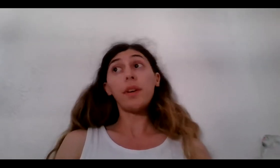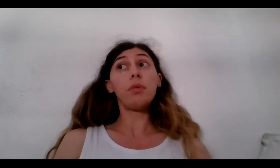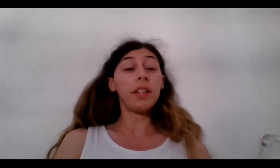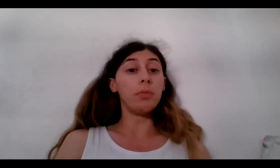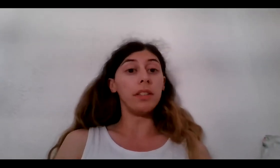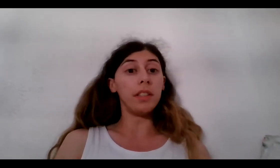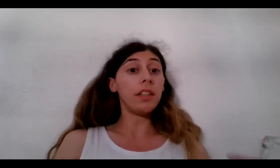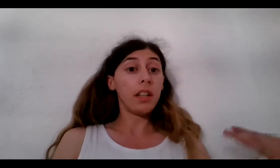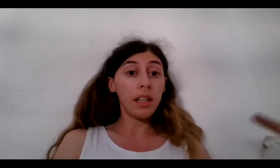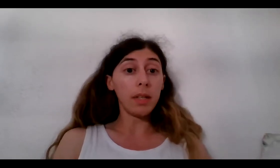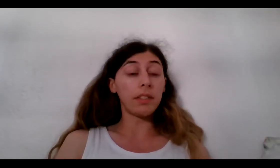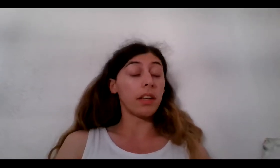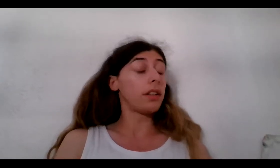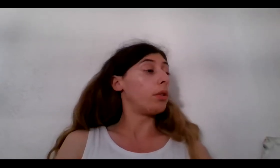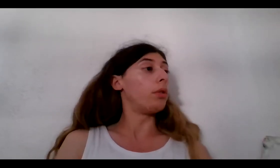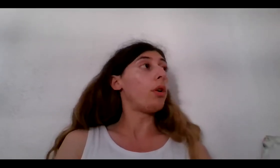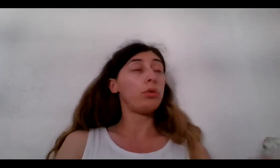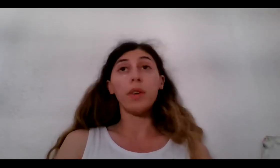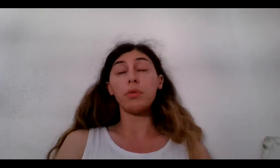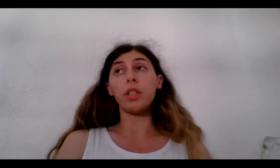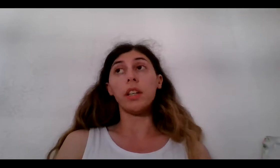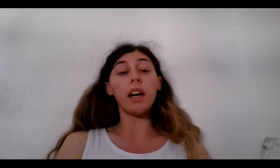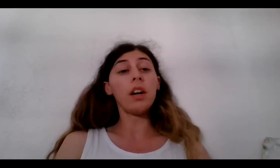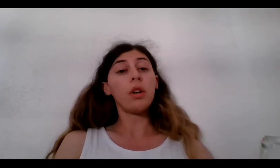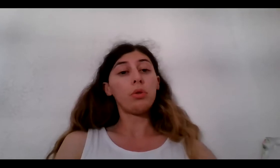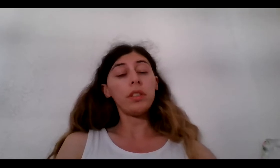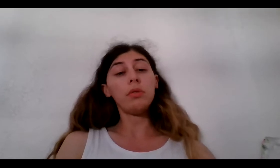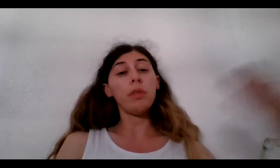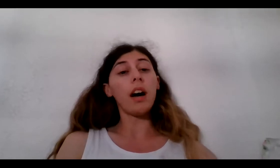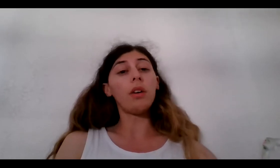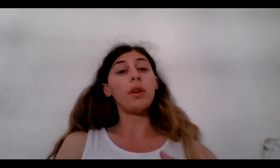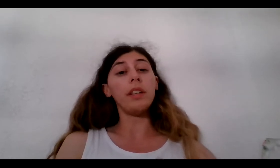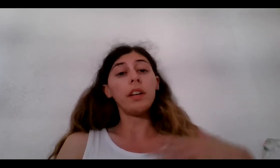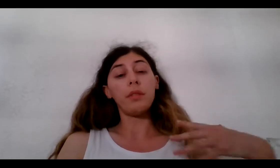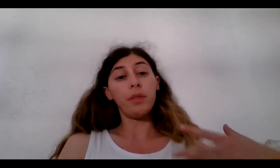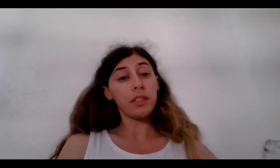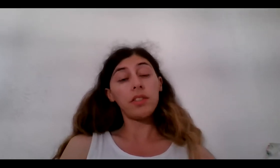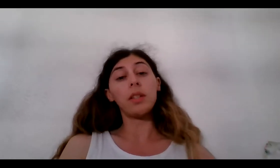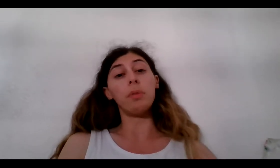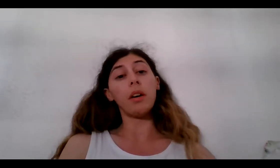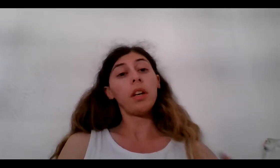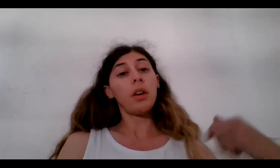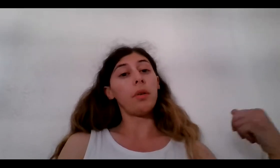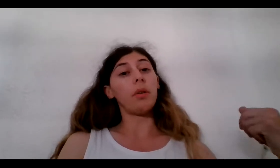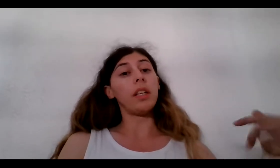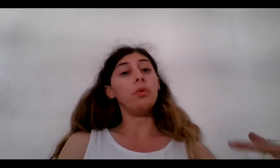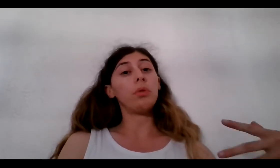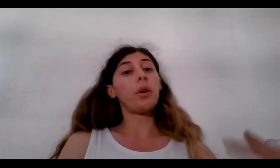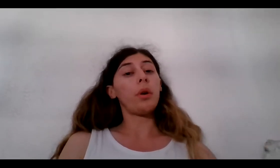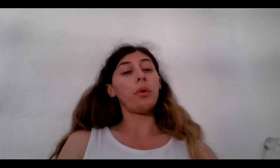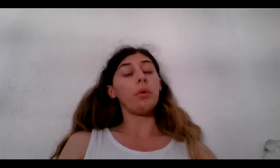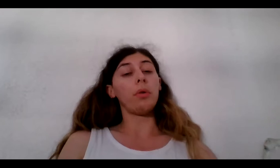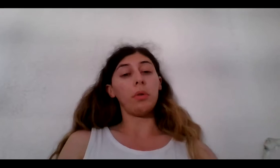les facultés de médecine, les médecins de façon générale, continuent à renvoyer vers ces équipes-là. Et